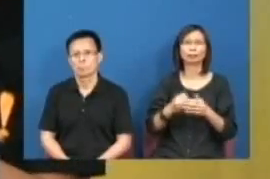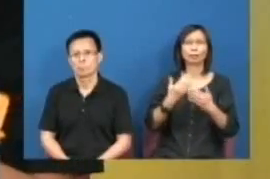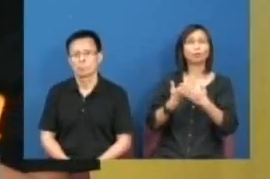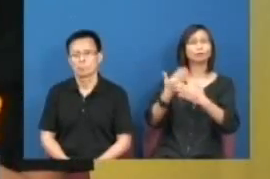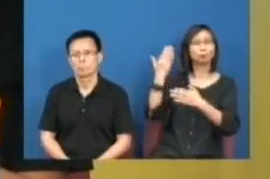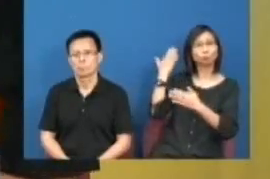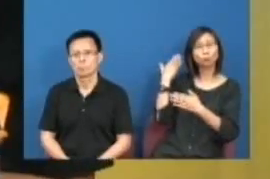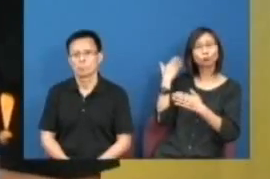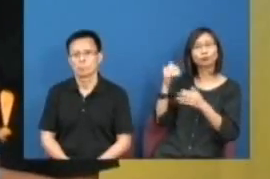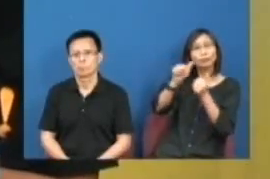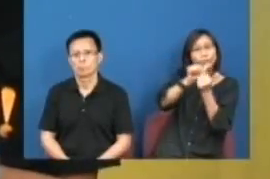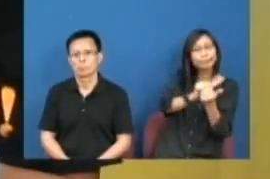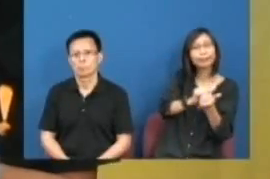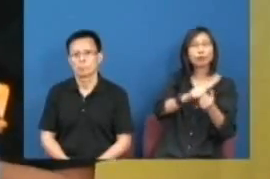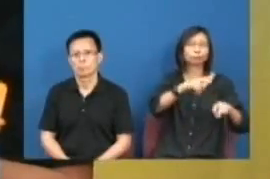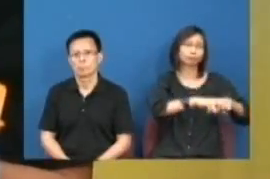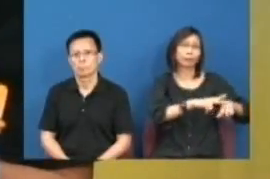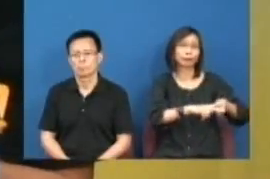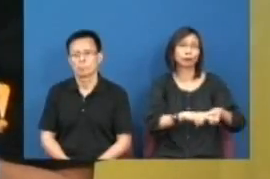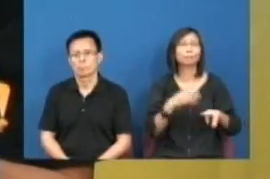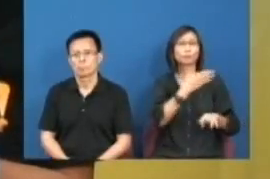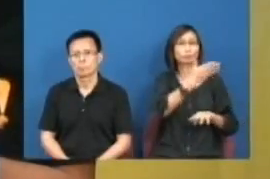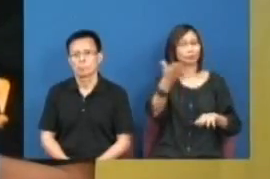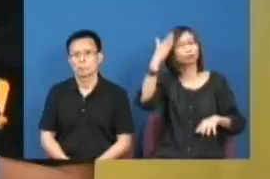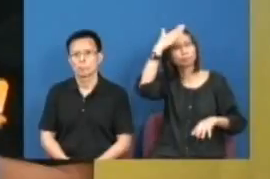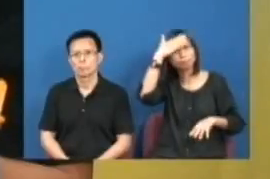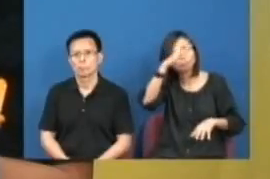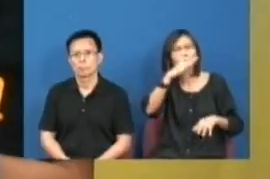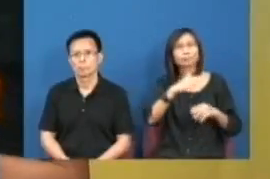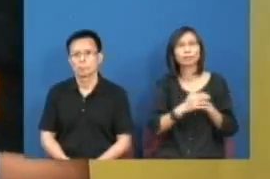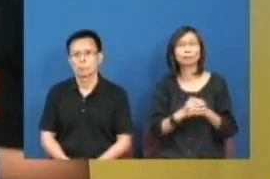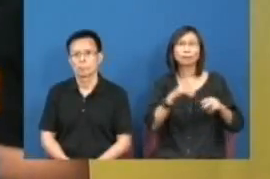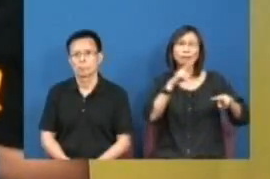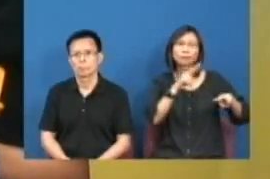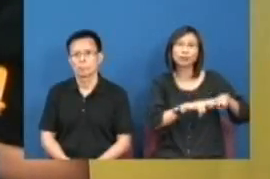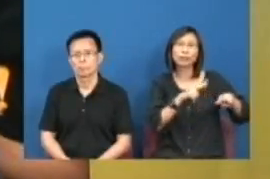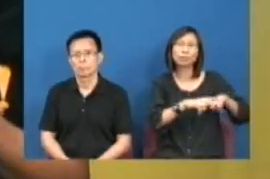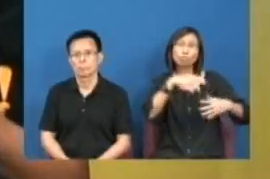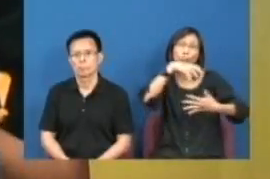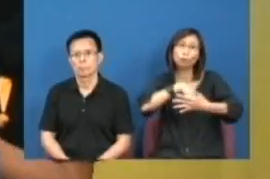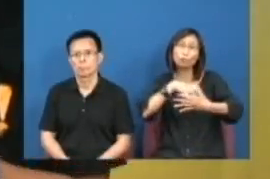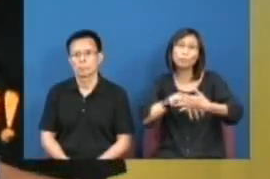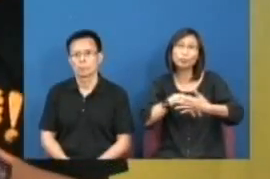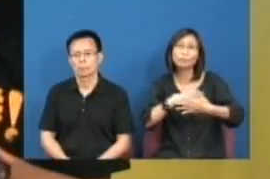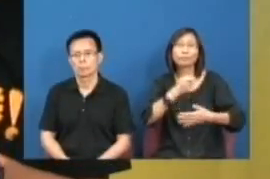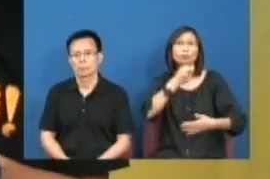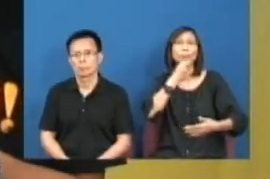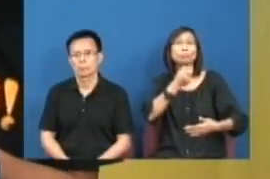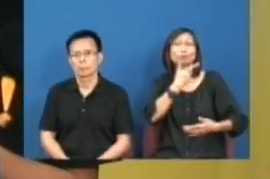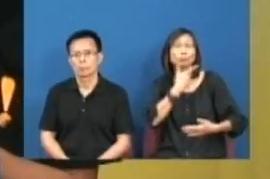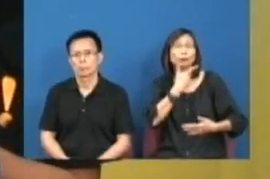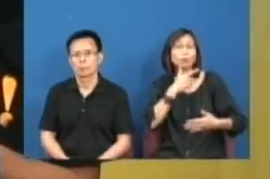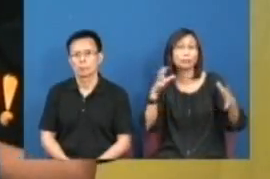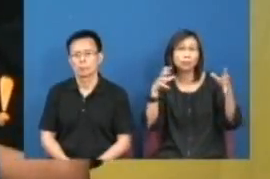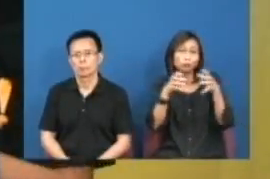地依一個講法。咁但係如果大家都好清楚，就係話究竟內地省份願唔願意即係同依一個香港融合咧？